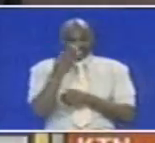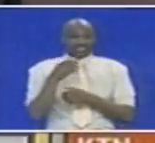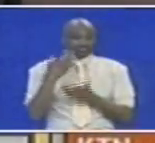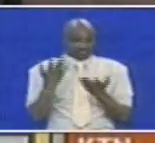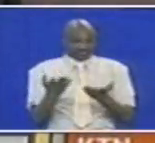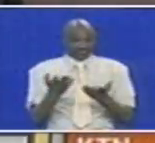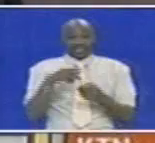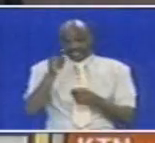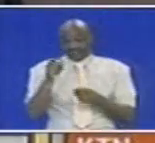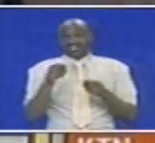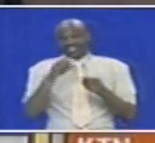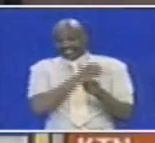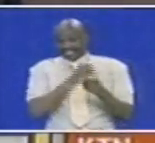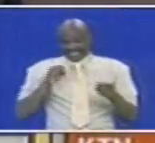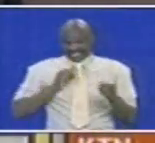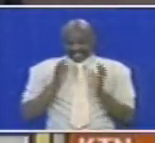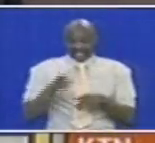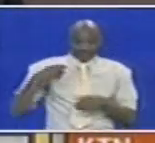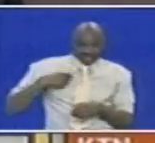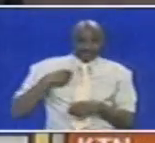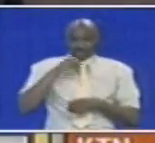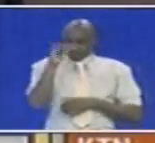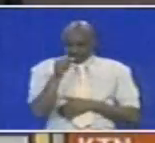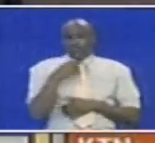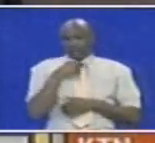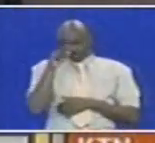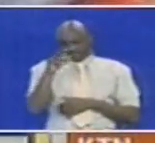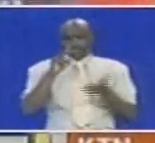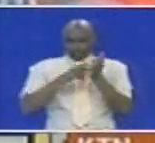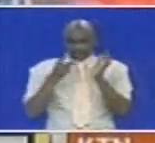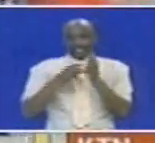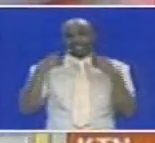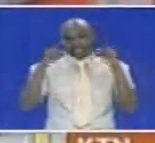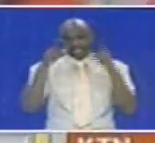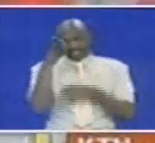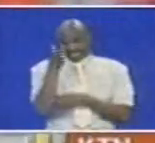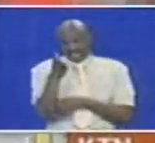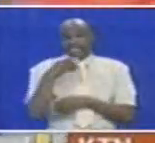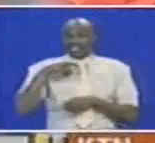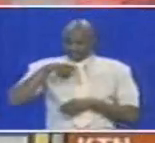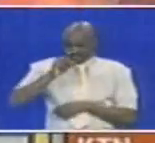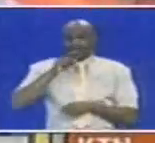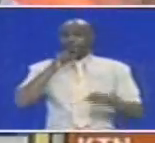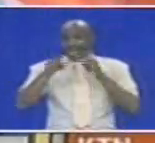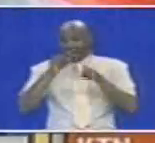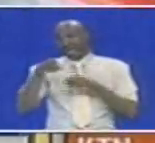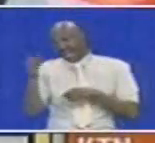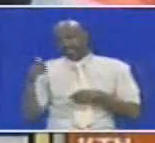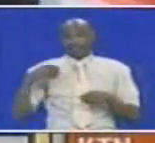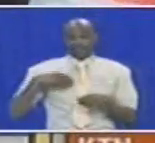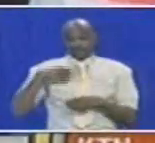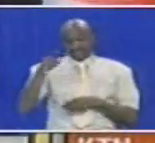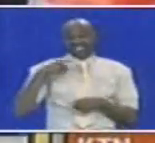na maseneta wa mrengo wa Jubilee wamekuwa makini kuona mradi huo ukifanikiwa, huku wakiwalaumu baadhi ya wandani wa rais kwa